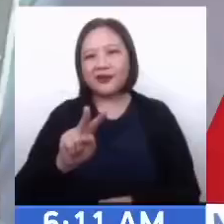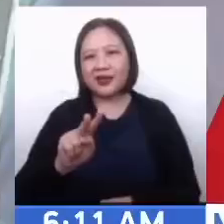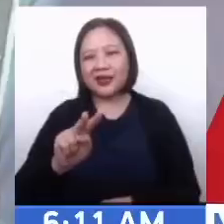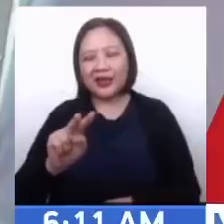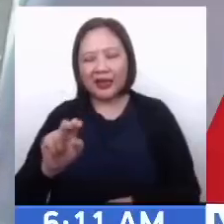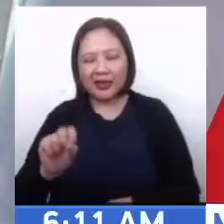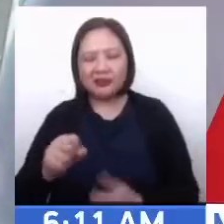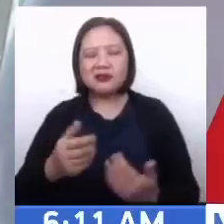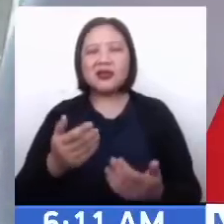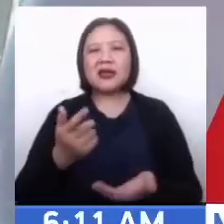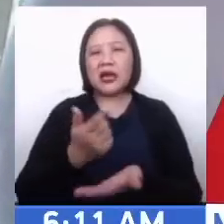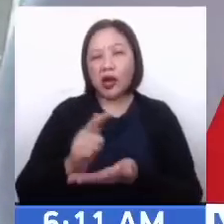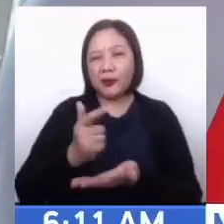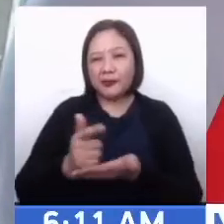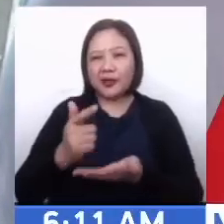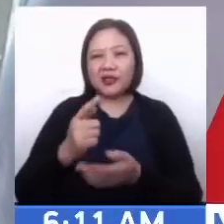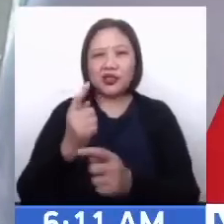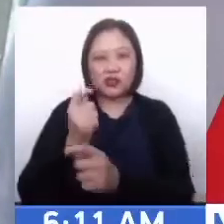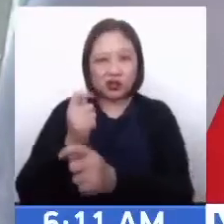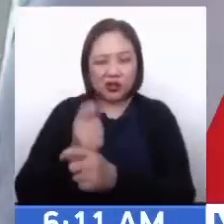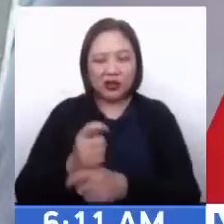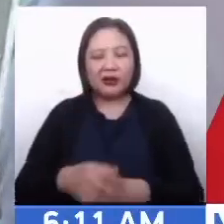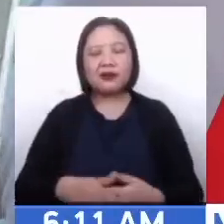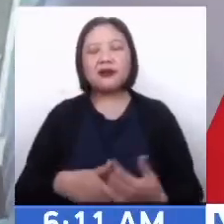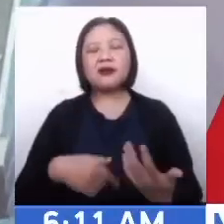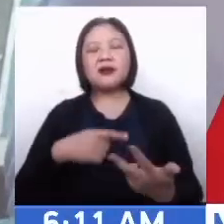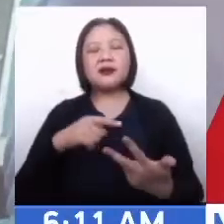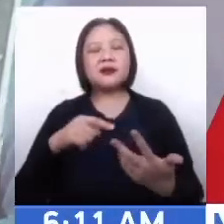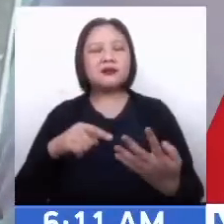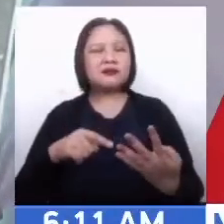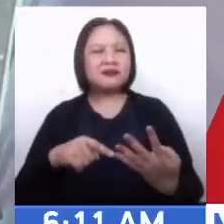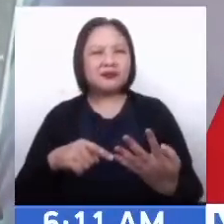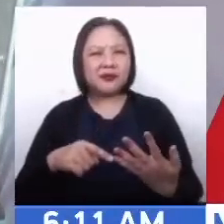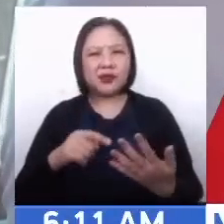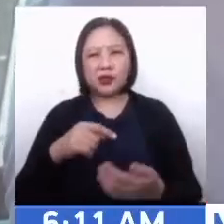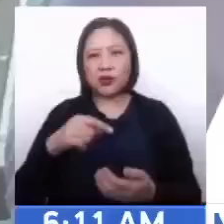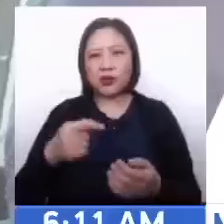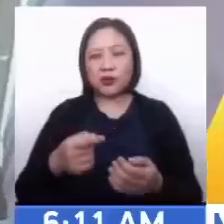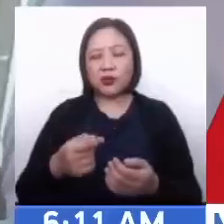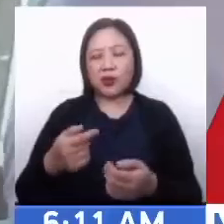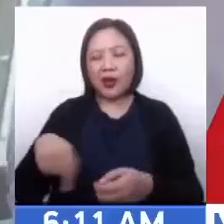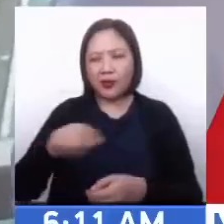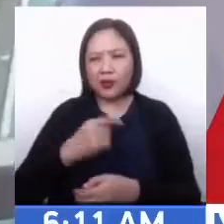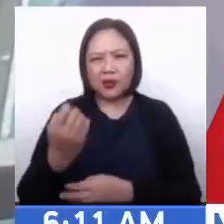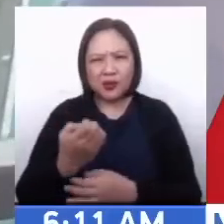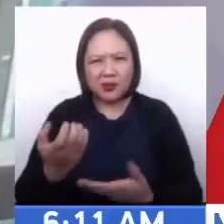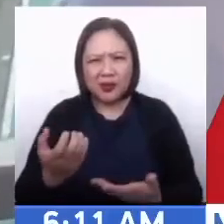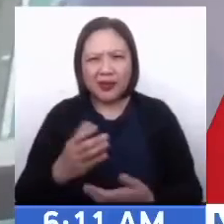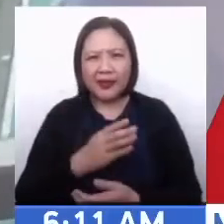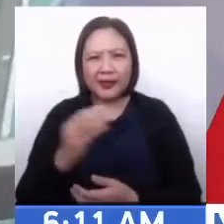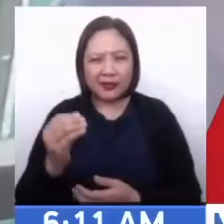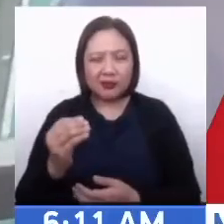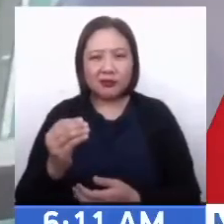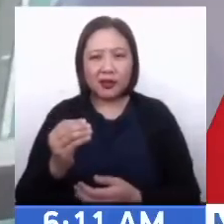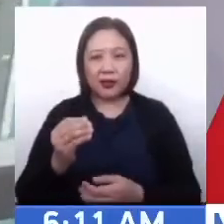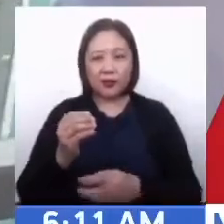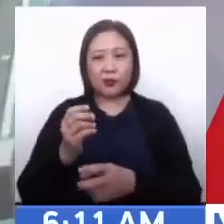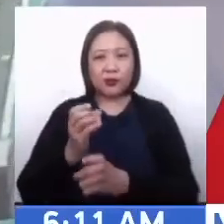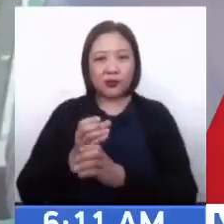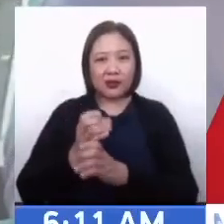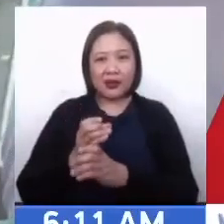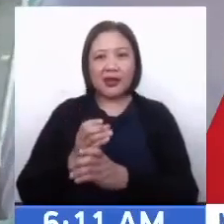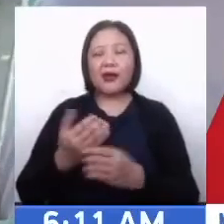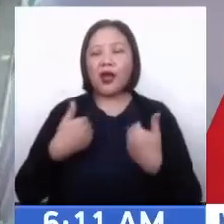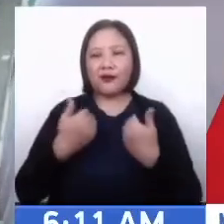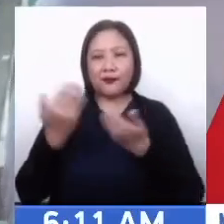trucks, yung fuel lorries natin, and vehicles that's carrying essential goods, exempted po